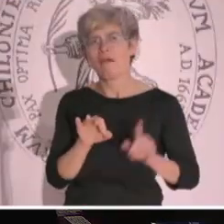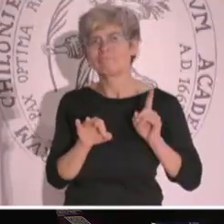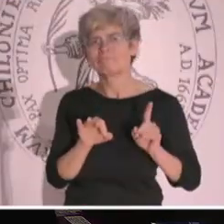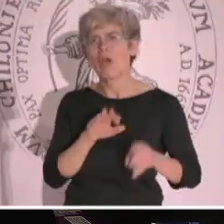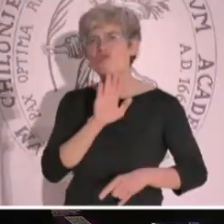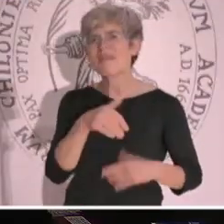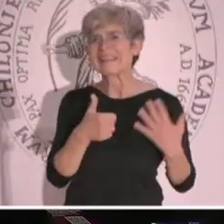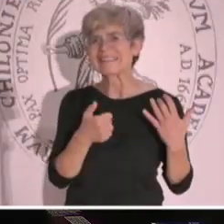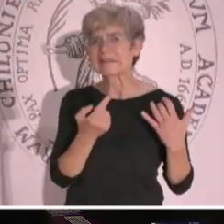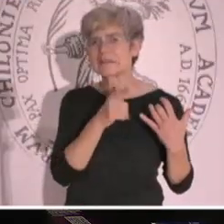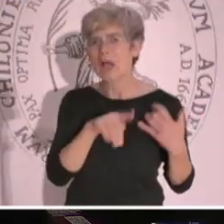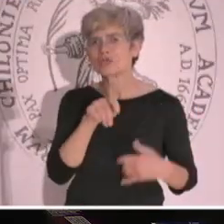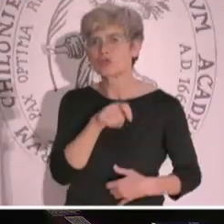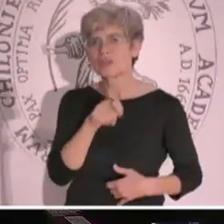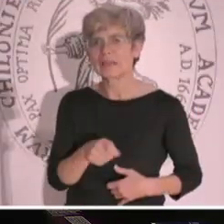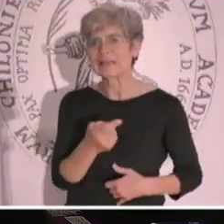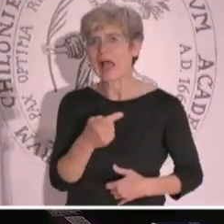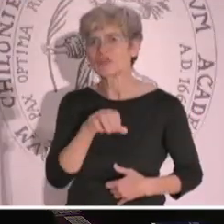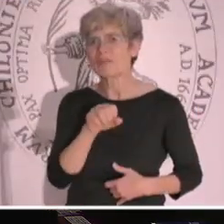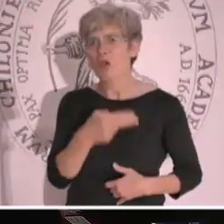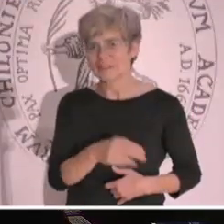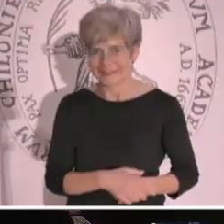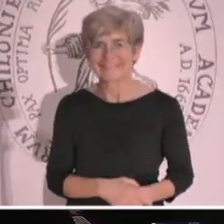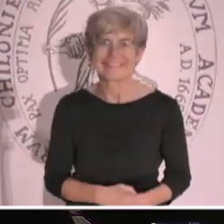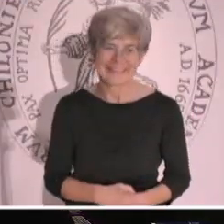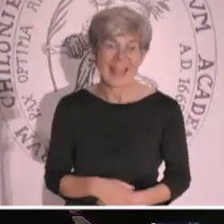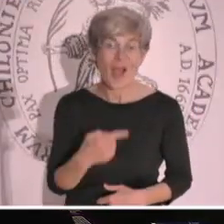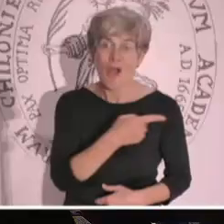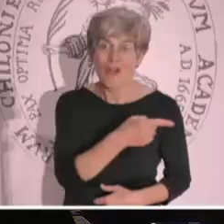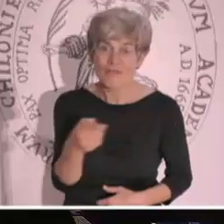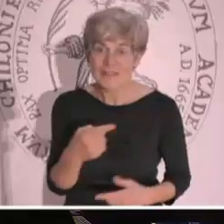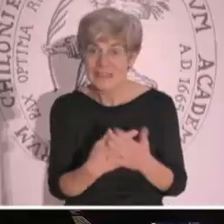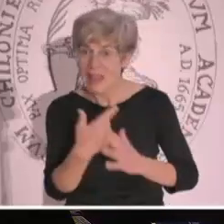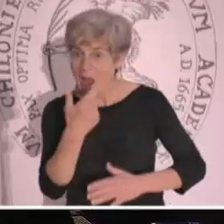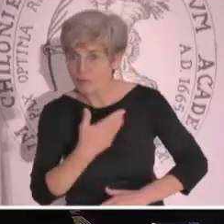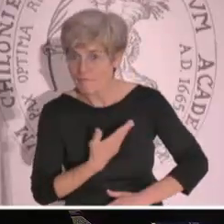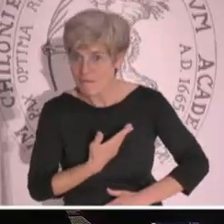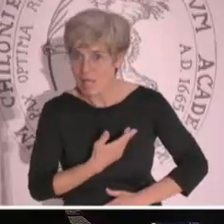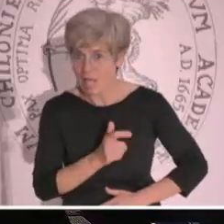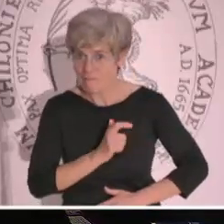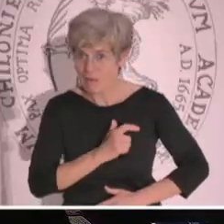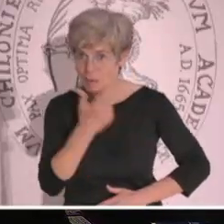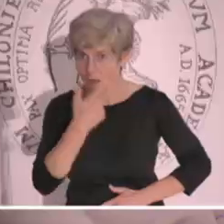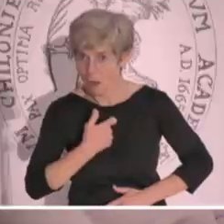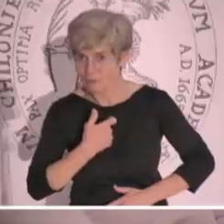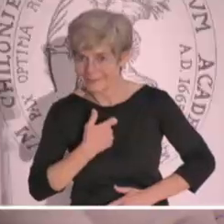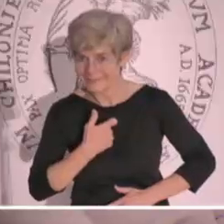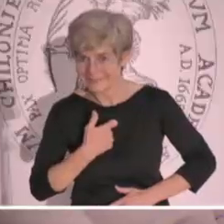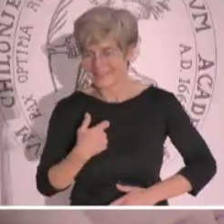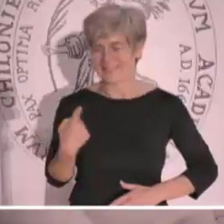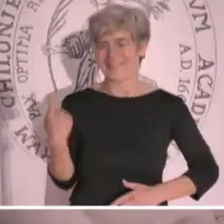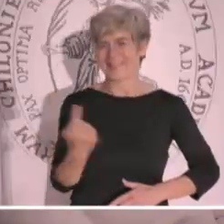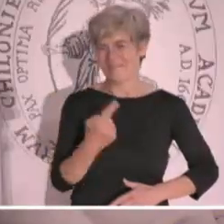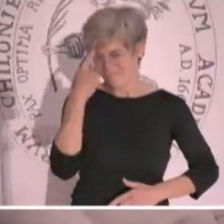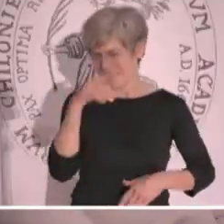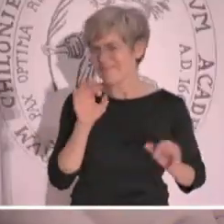an. Und was die Studierenden, was Sie von uns erwarten und von mir und meinen Kolleginnen, das wissen wir immer sehr